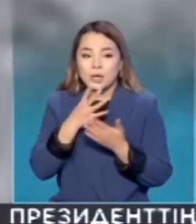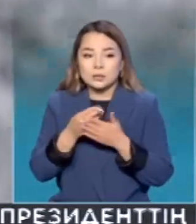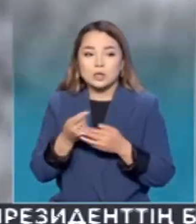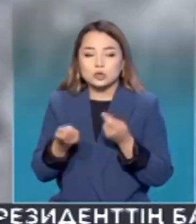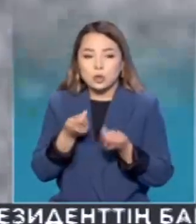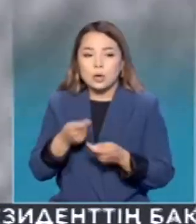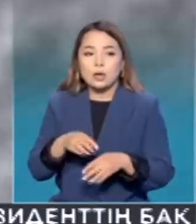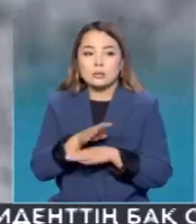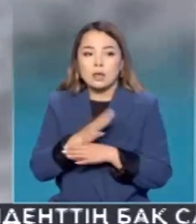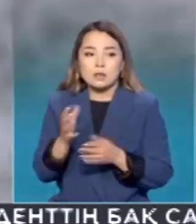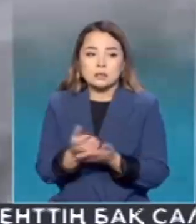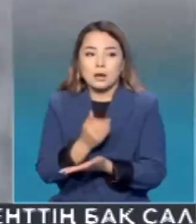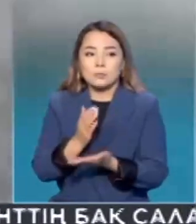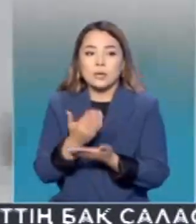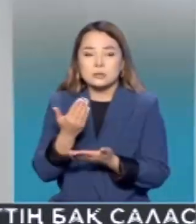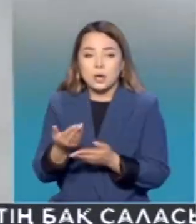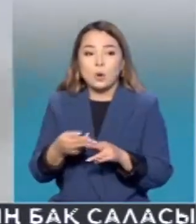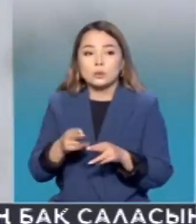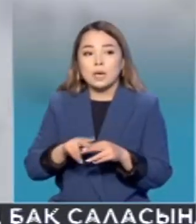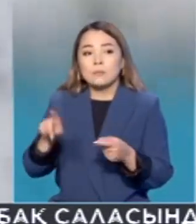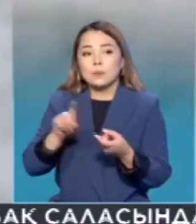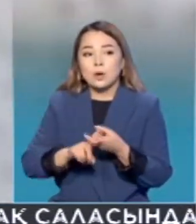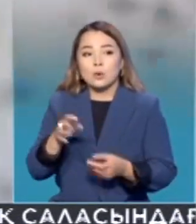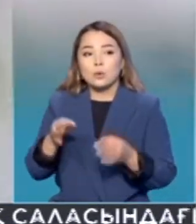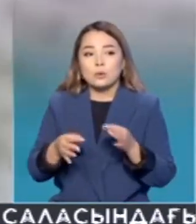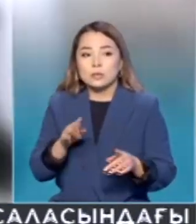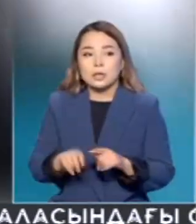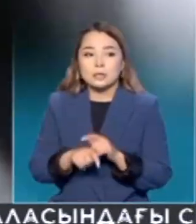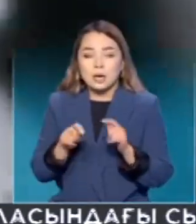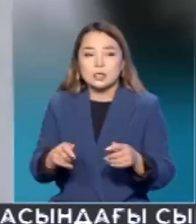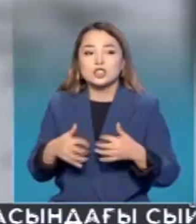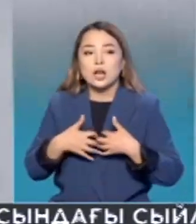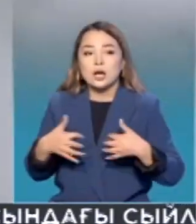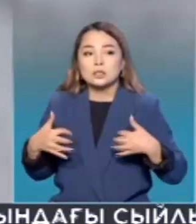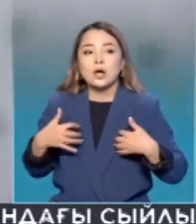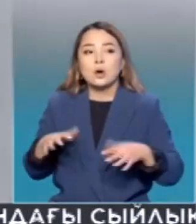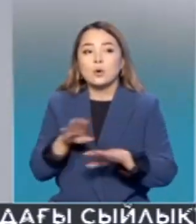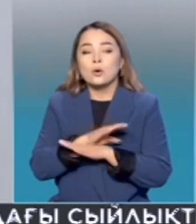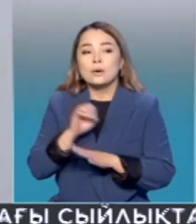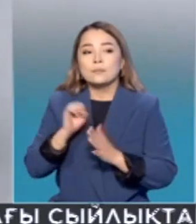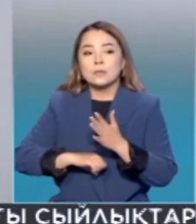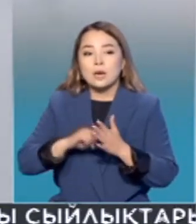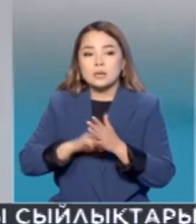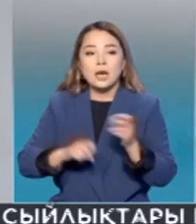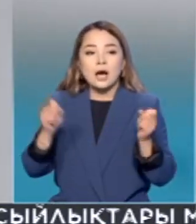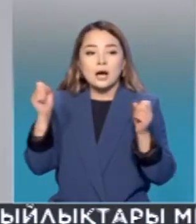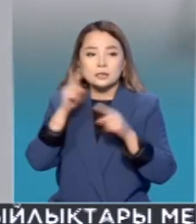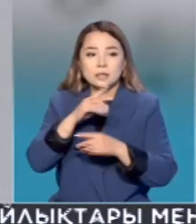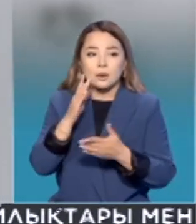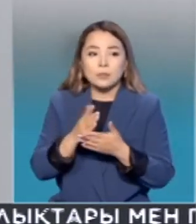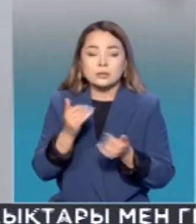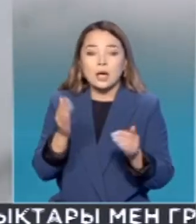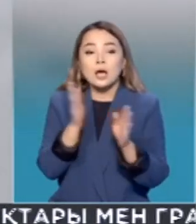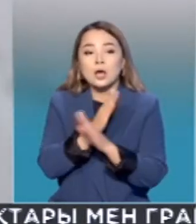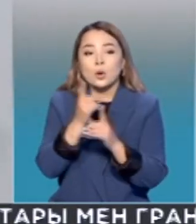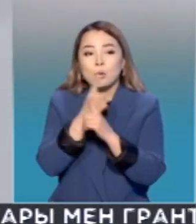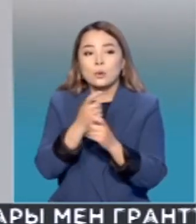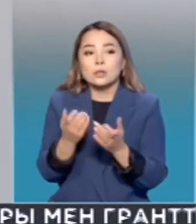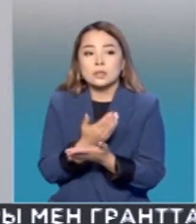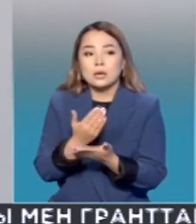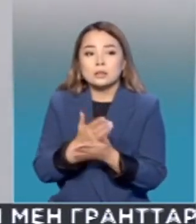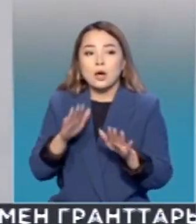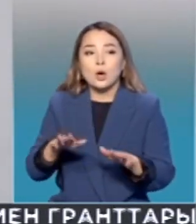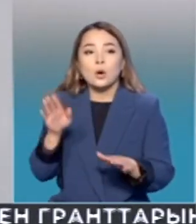балықтың өлексесі табылған. Осыған байланысты қылмыстық іс қозғалып, жануарлардың өлу себептері анықталып жатыр, ал экологтар оқиға